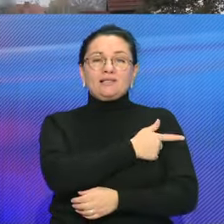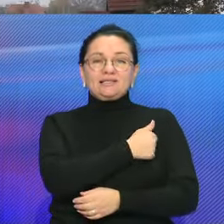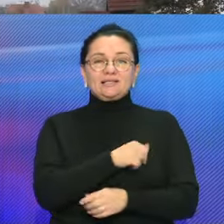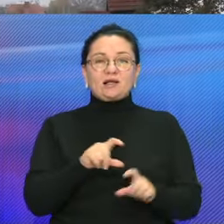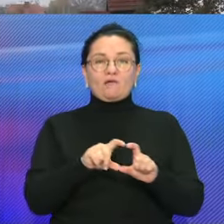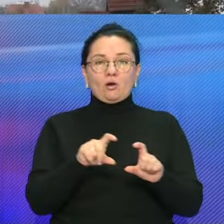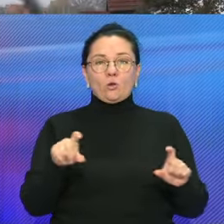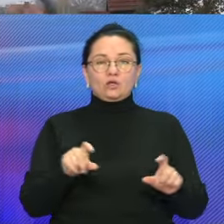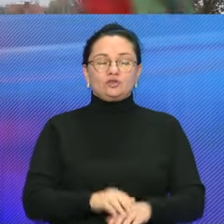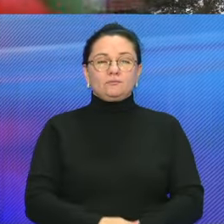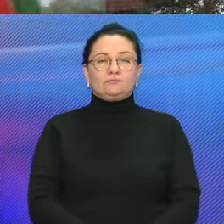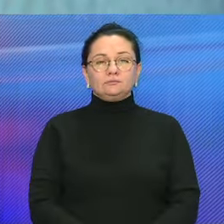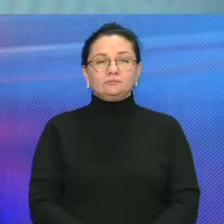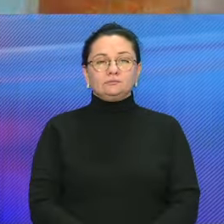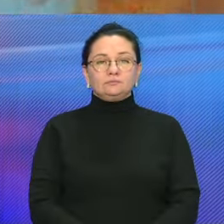колледжа.